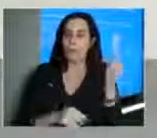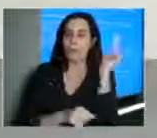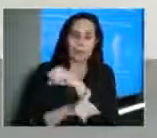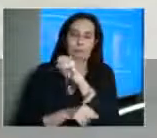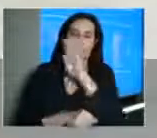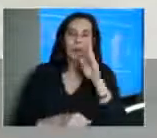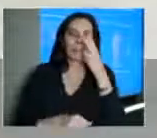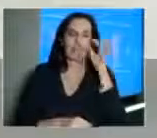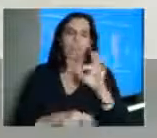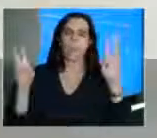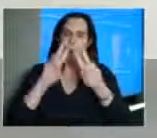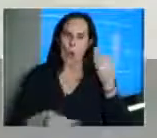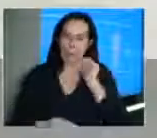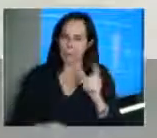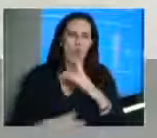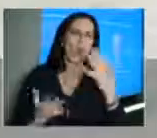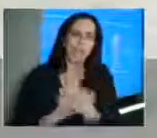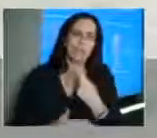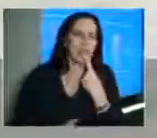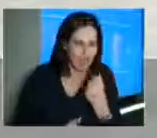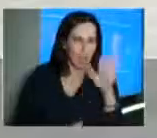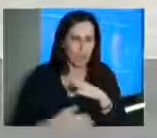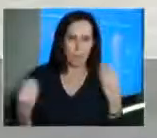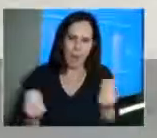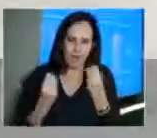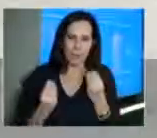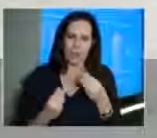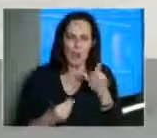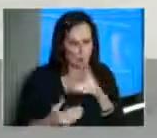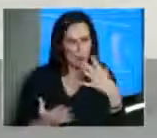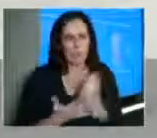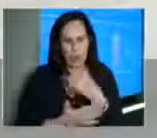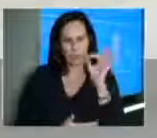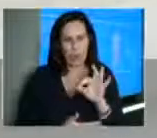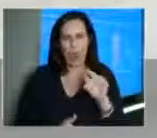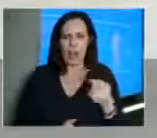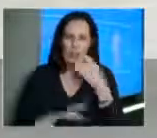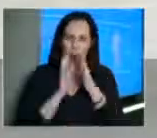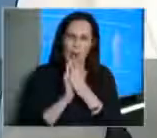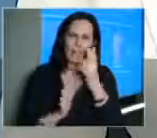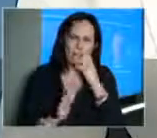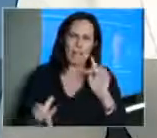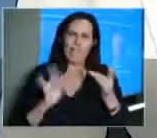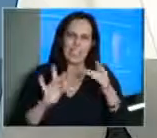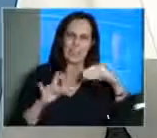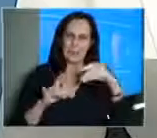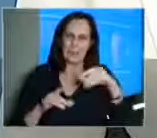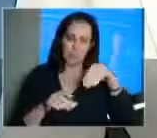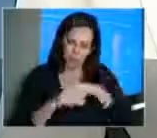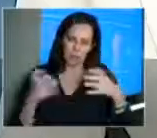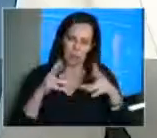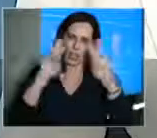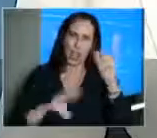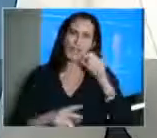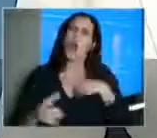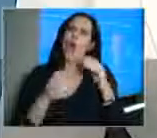נתניהו, מנסים לפגוע בכחול לבן, לא יצליחו, ואני אגיד לך עוד משהו, גם לא יצליחו לפגוע למרות כל הניסיונות לסכסך בחברות בתוכנו.